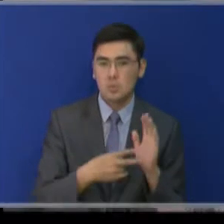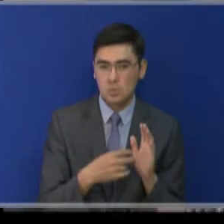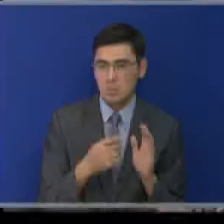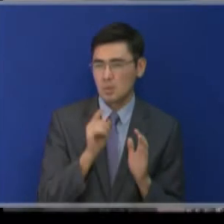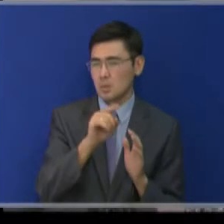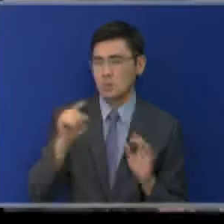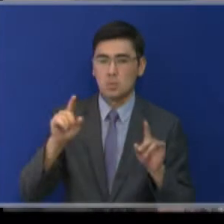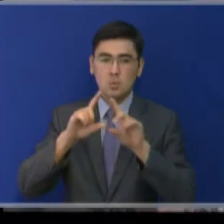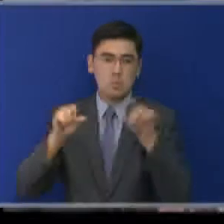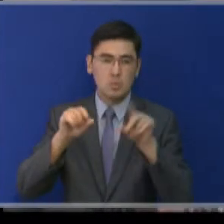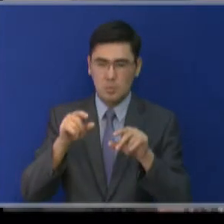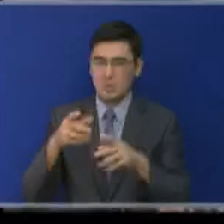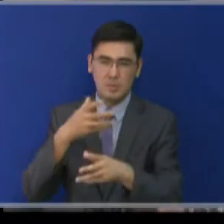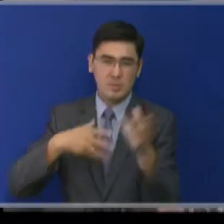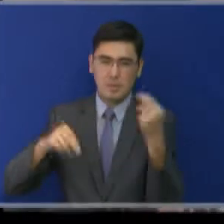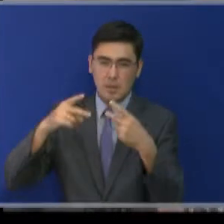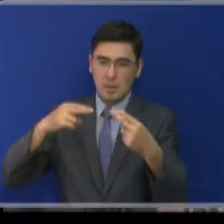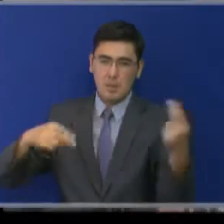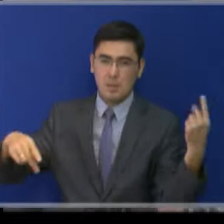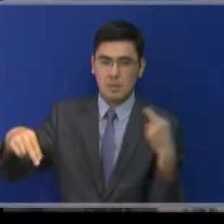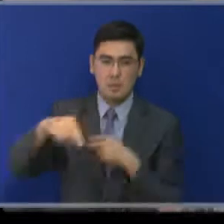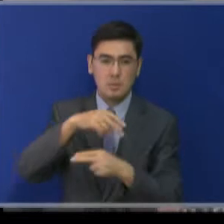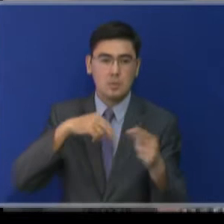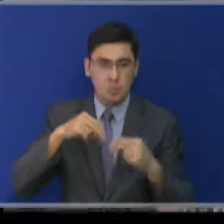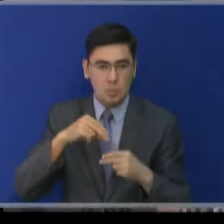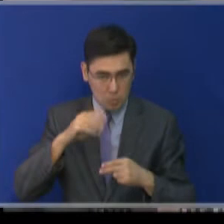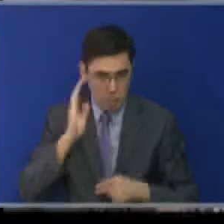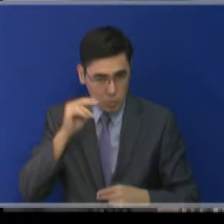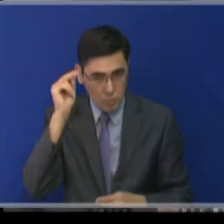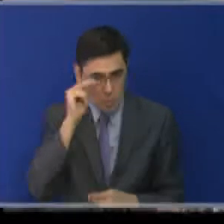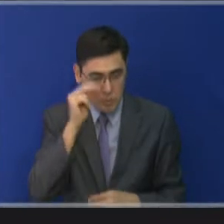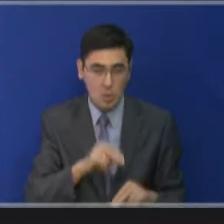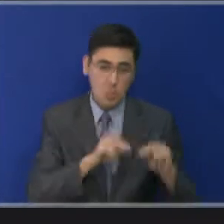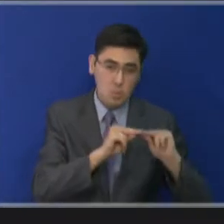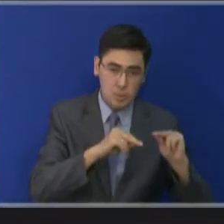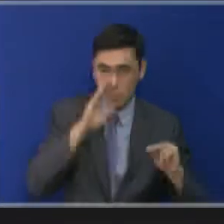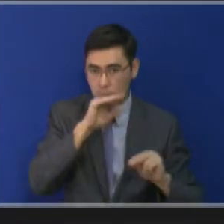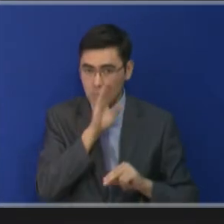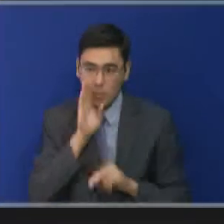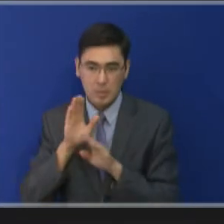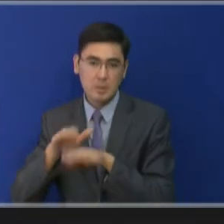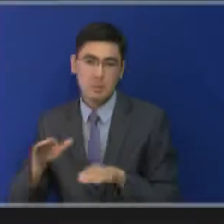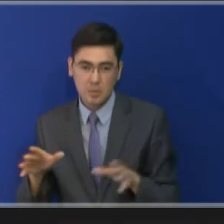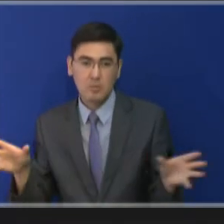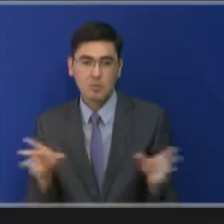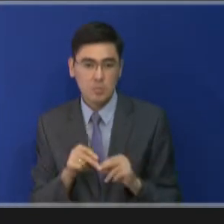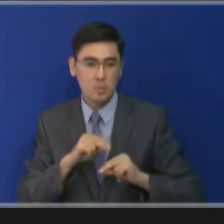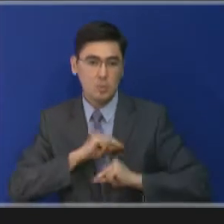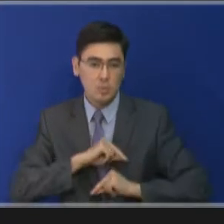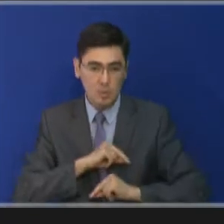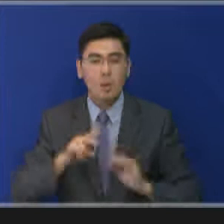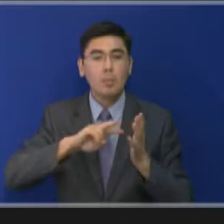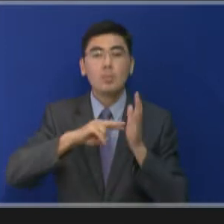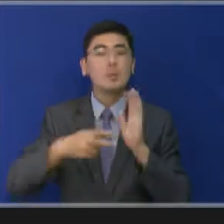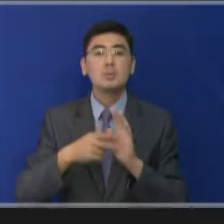беру ұйымдарын біріктірді. 3000-нан астам мектеп оқушылары мен жастарды ұстаздар мен ата-аналар қауымдастығын қамтиды. Жобаны іске асыруға